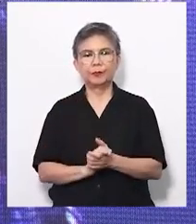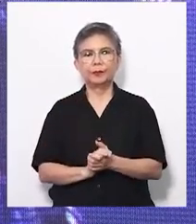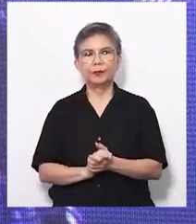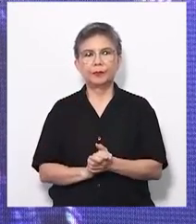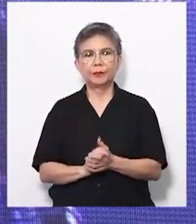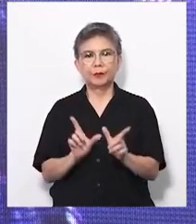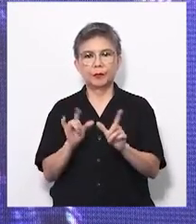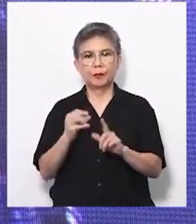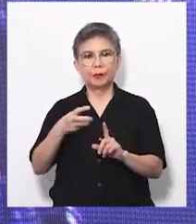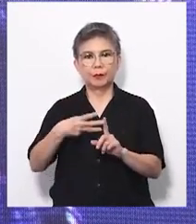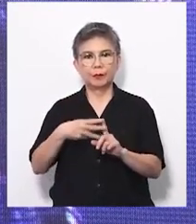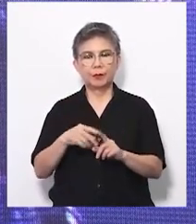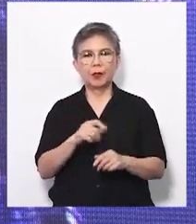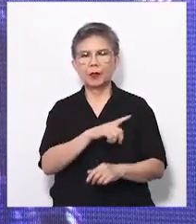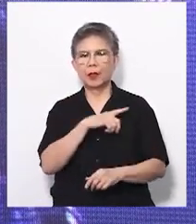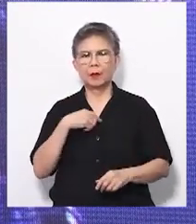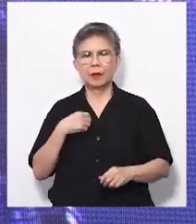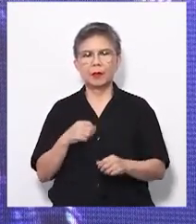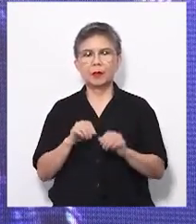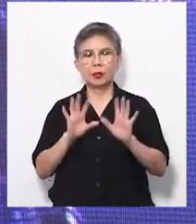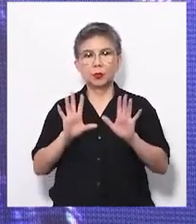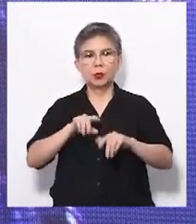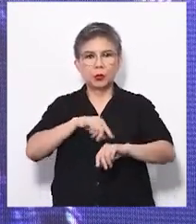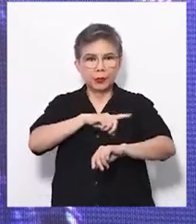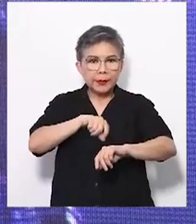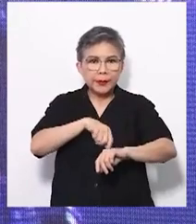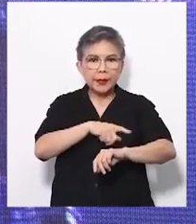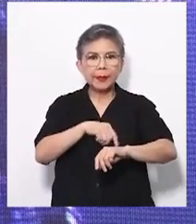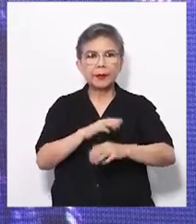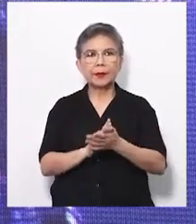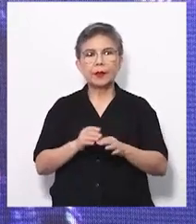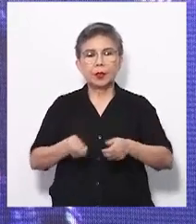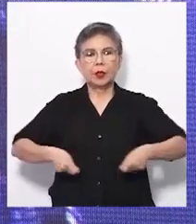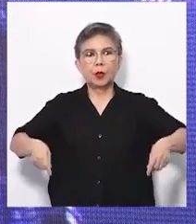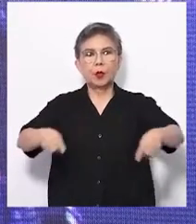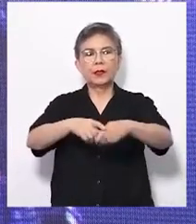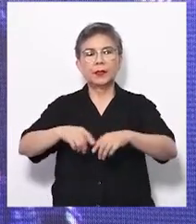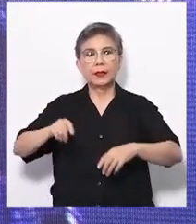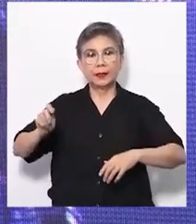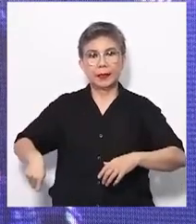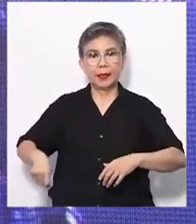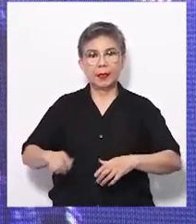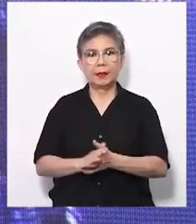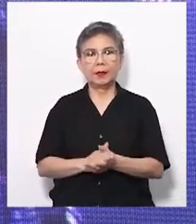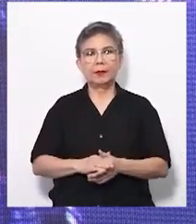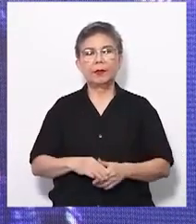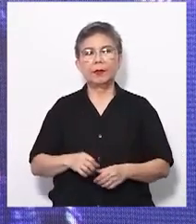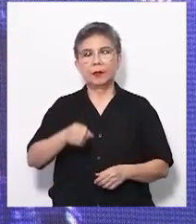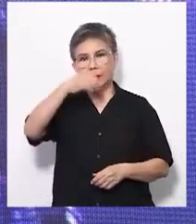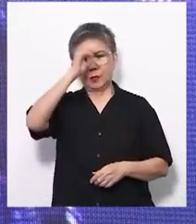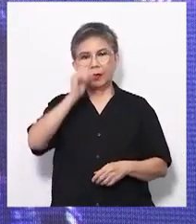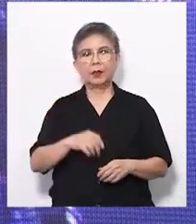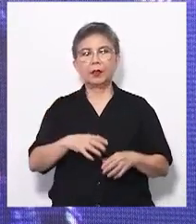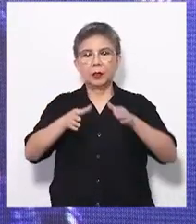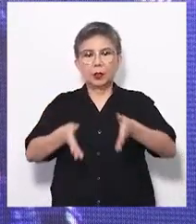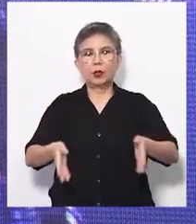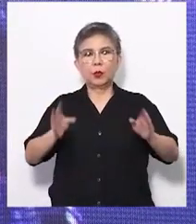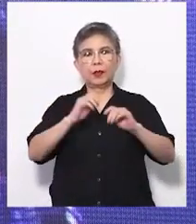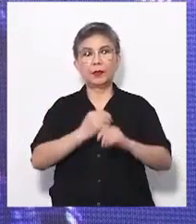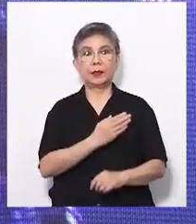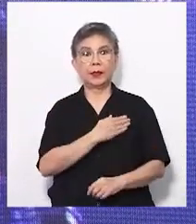wib kurang lebih berlangsung selama 10 jam di ruang sidang di gedung